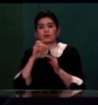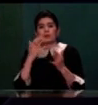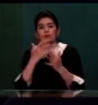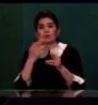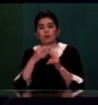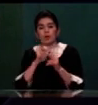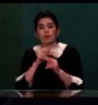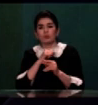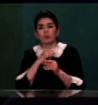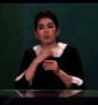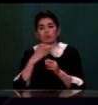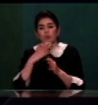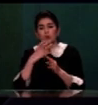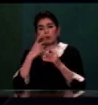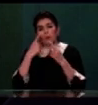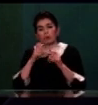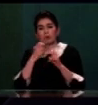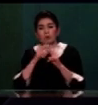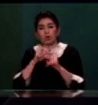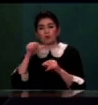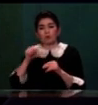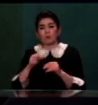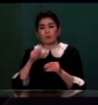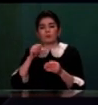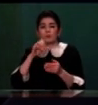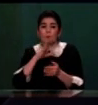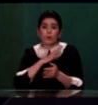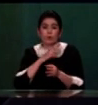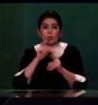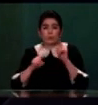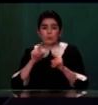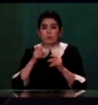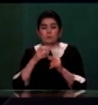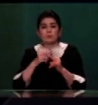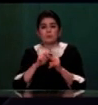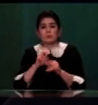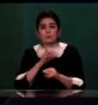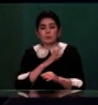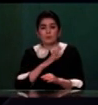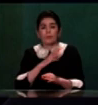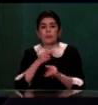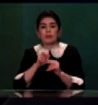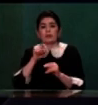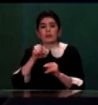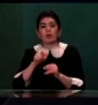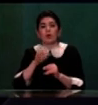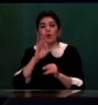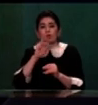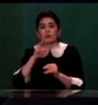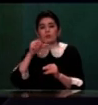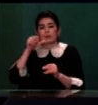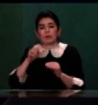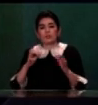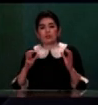demak o'zimiz kutgandan boshqacha demak tugmalar orqali bosilib ketgan bo'lish ehtimoli yo'q emas. Demak, OK tugmasini,